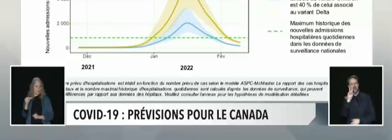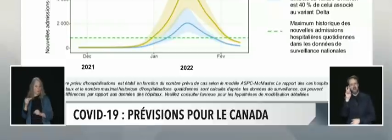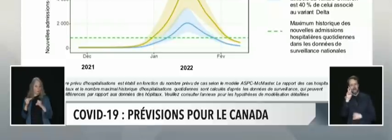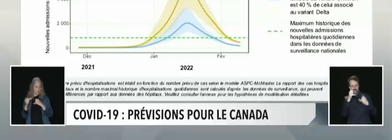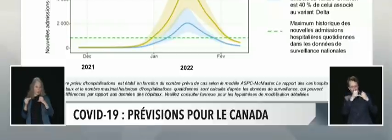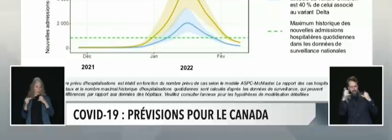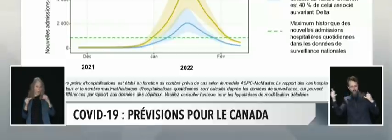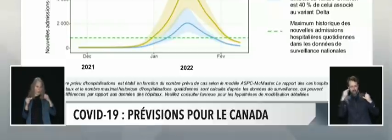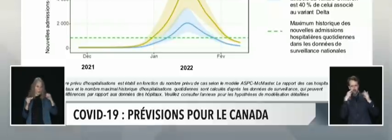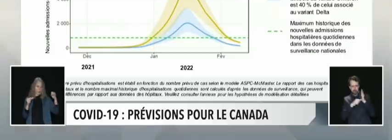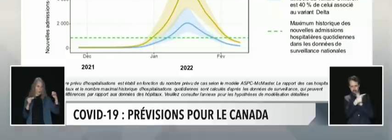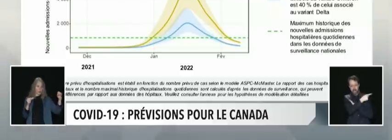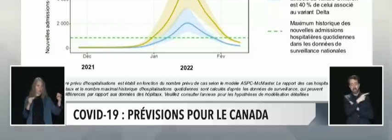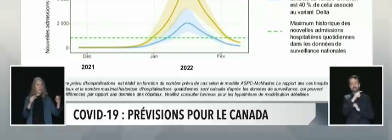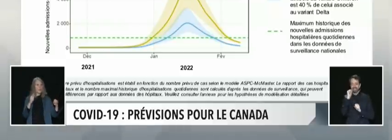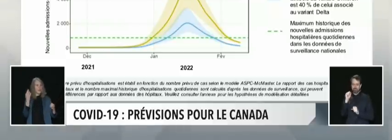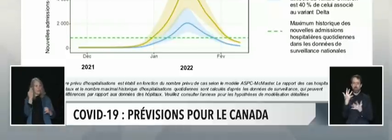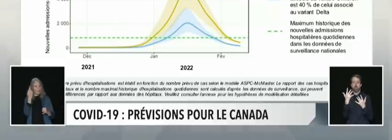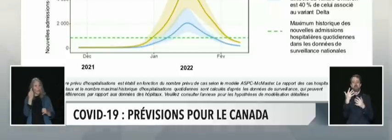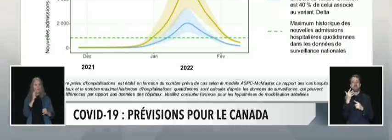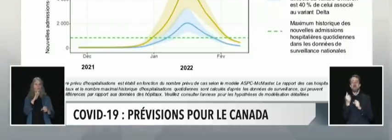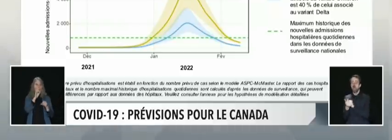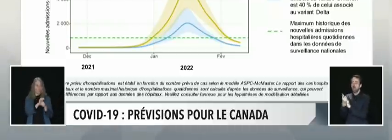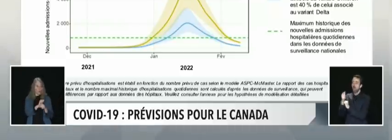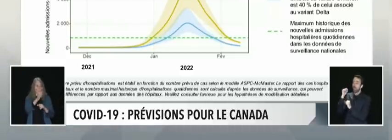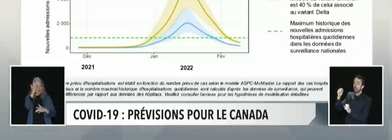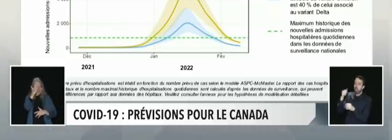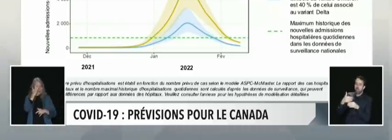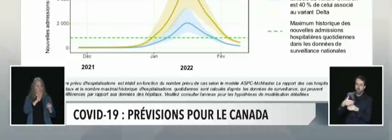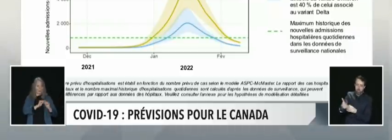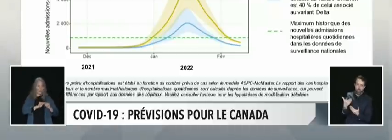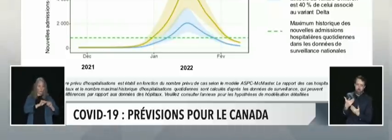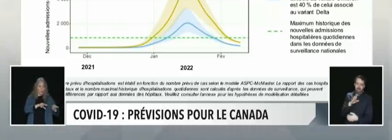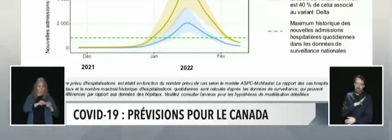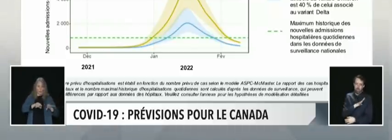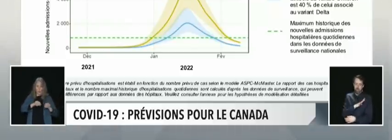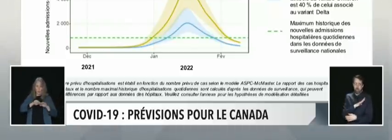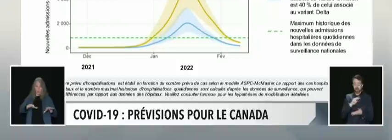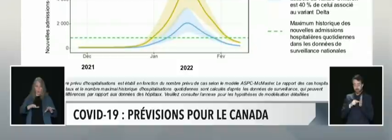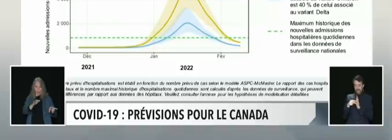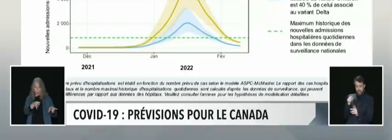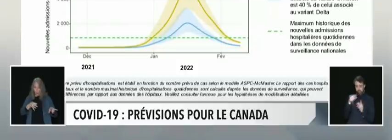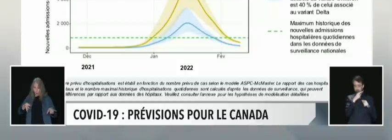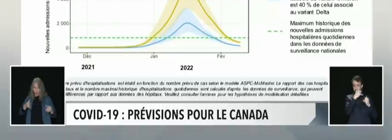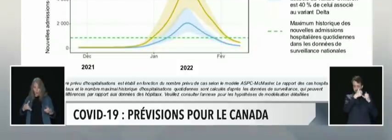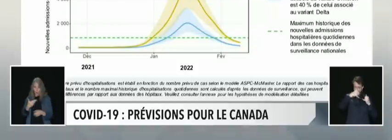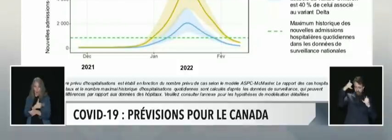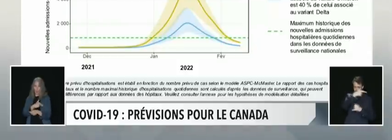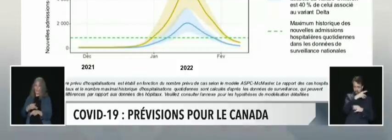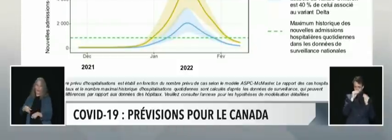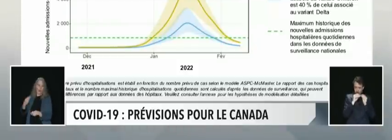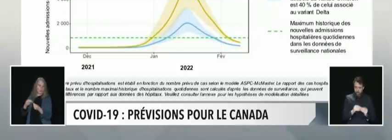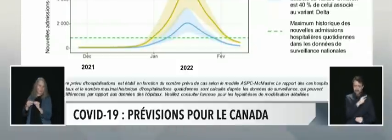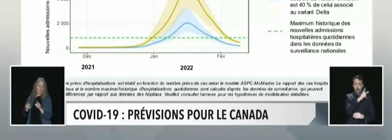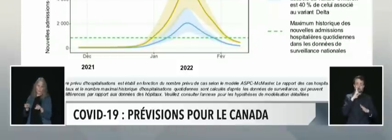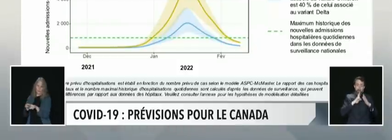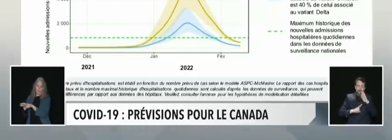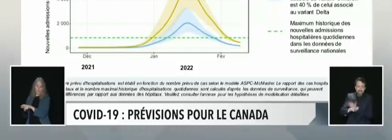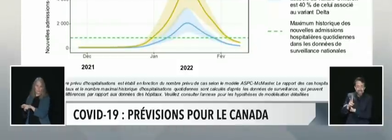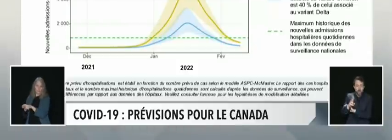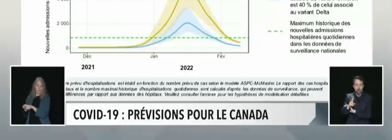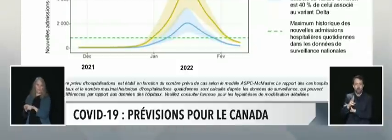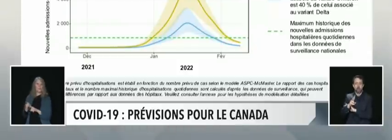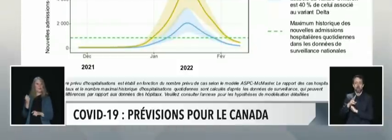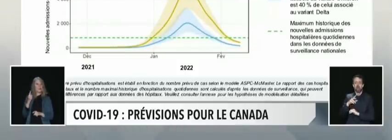de cas qui pourraient survenir. Il est important de souligner que cette prévision ne reflète que les nouvelles